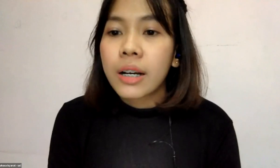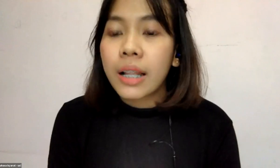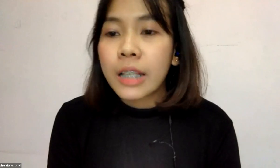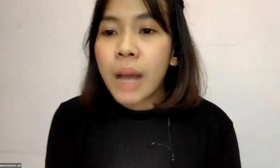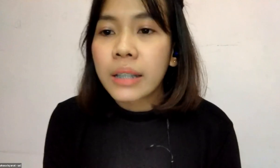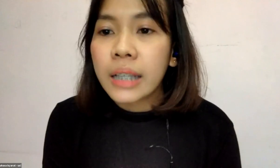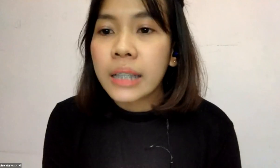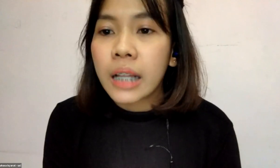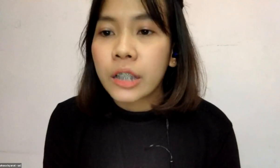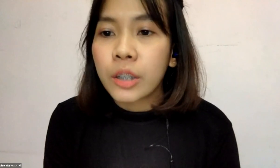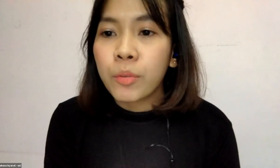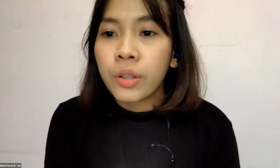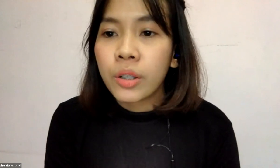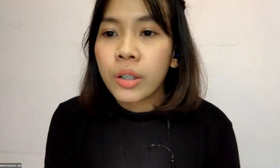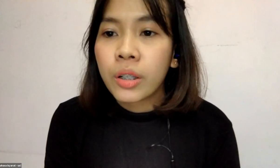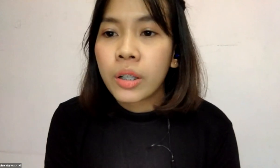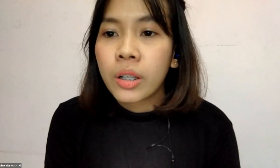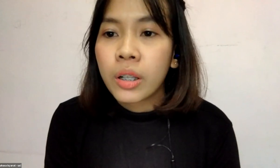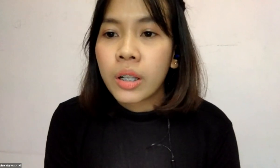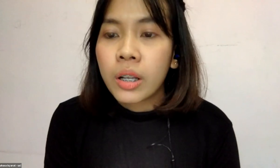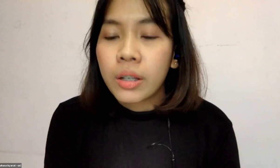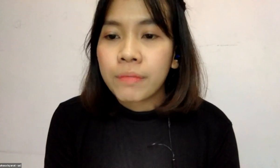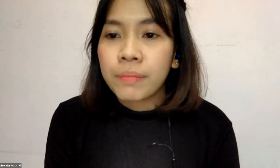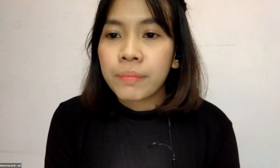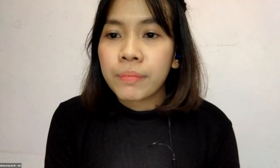kelas bahasa isyarat tersebut